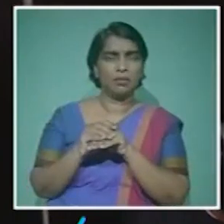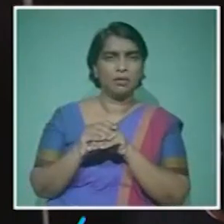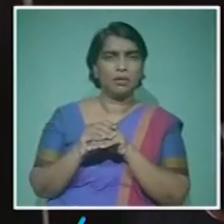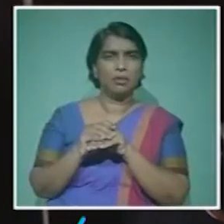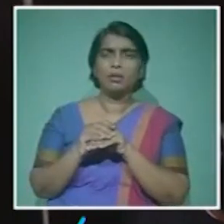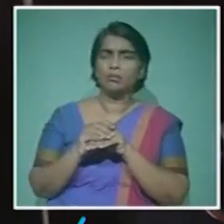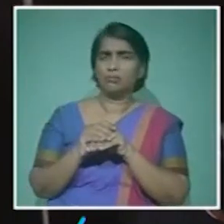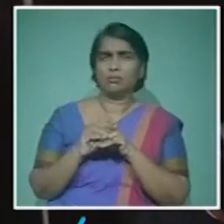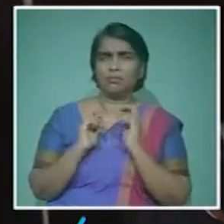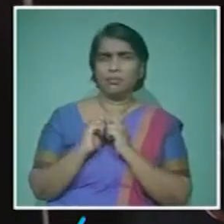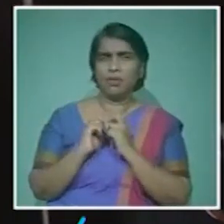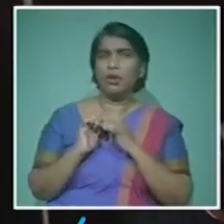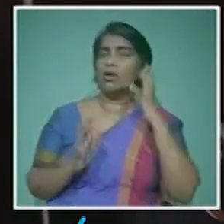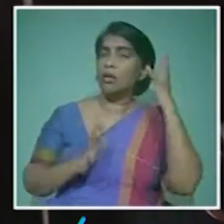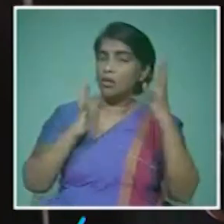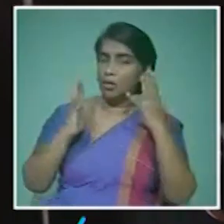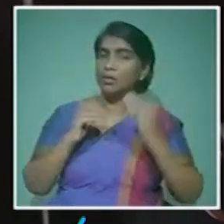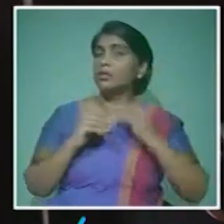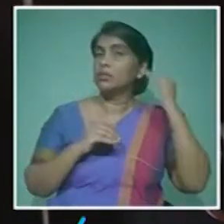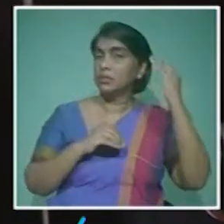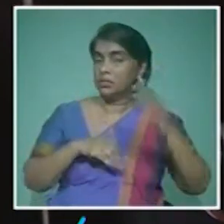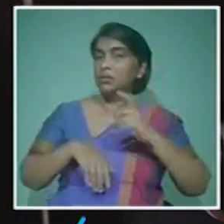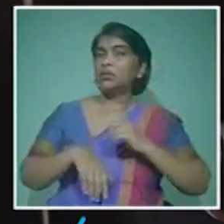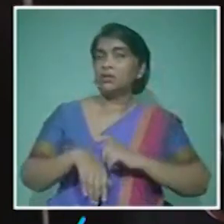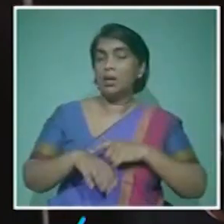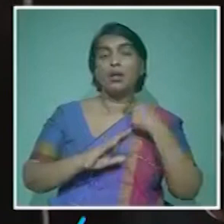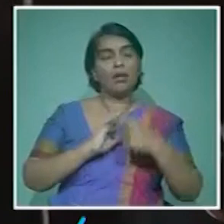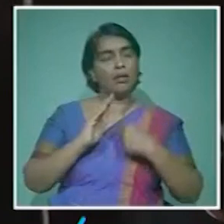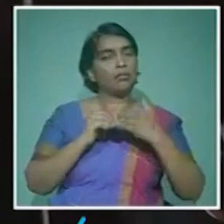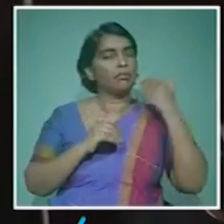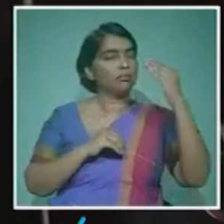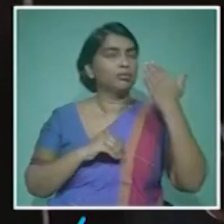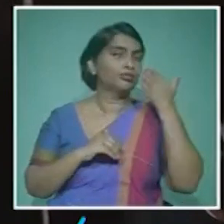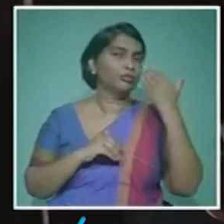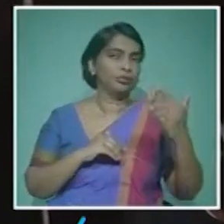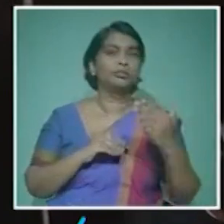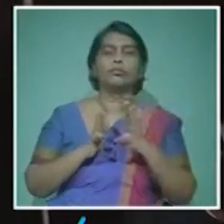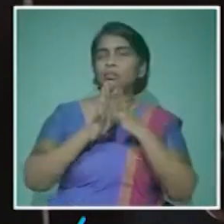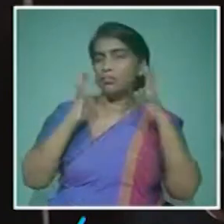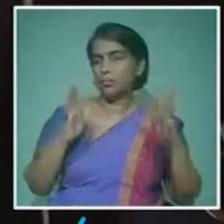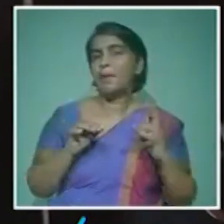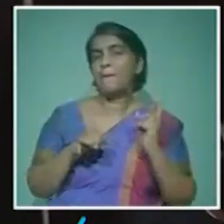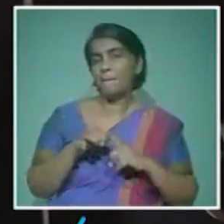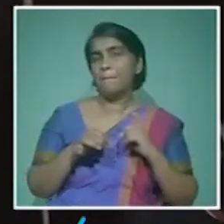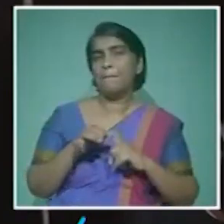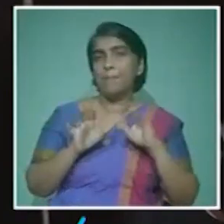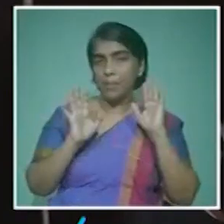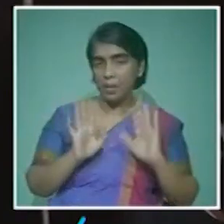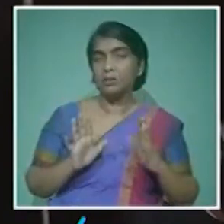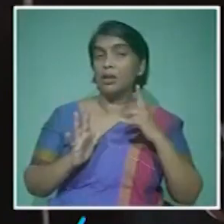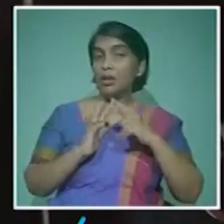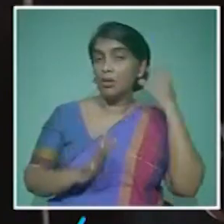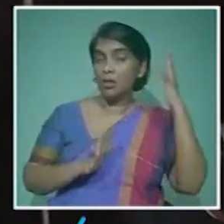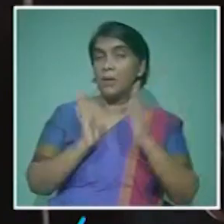පේන්නේ නැහැ. මොකද ලෝකයේ ඉදිරි කාලයේ දිහා බැලුවම හා ලංකාවේ ඉදිරි කාලයේ දිහා බැලුවම ඉතාමත්ම බරපතල ප්‍රශ්නයක්. හැබැයි